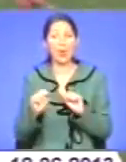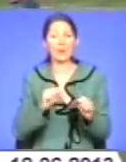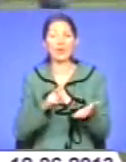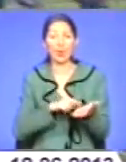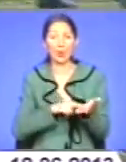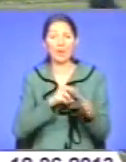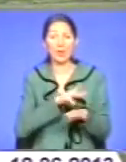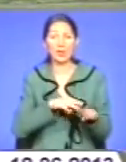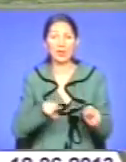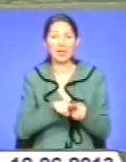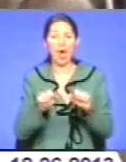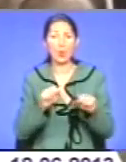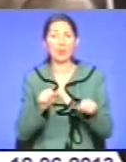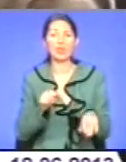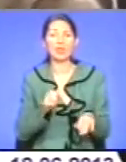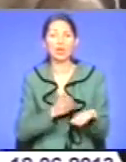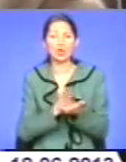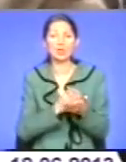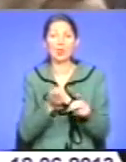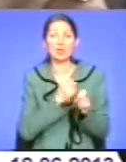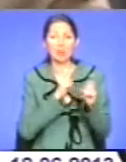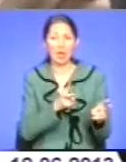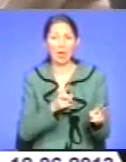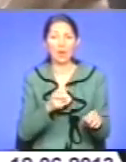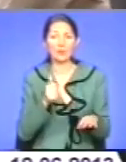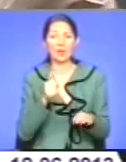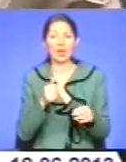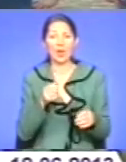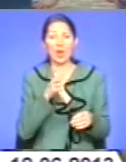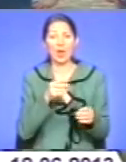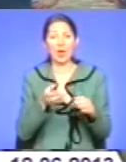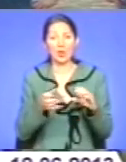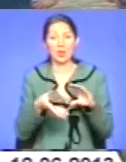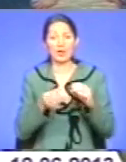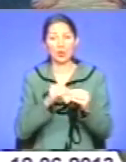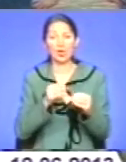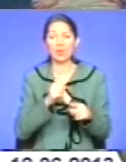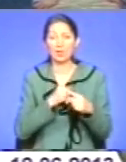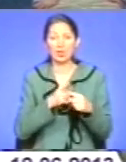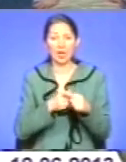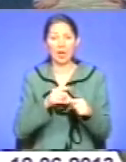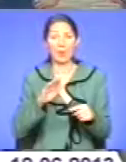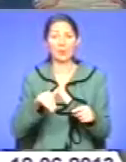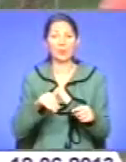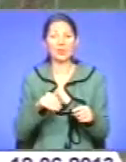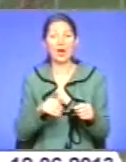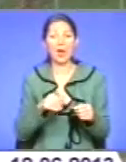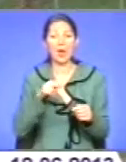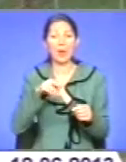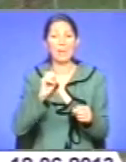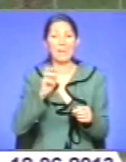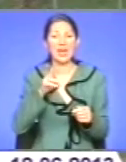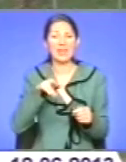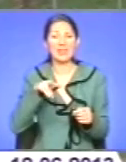та управління Служби безпеки. Основний час поєдинку закінчився нічиєю. За результатами післяматчевих пенальті переможцем стала команда